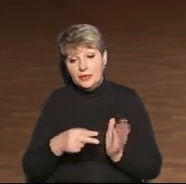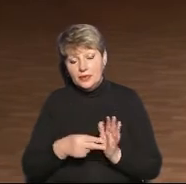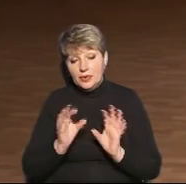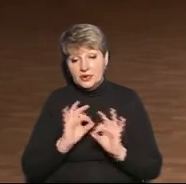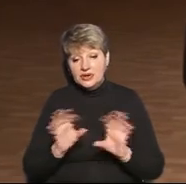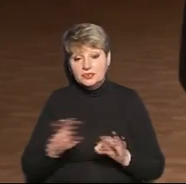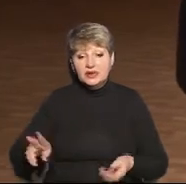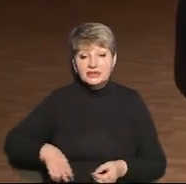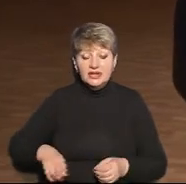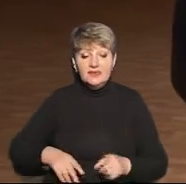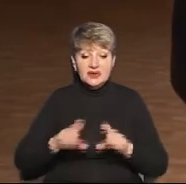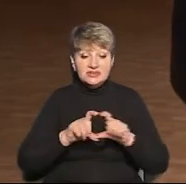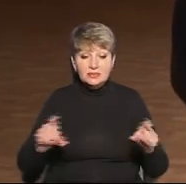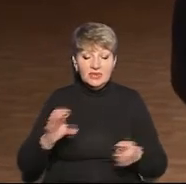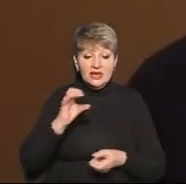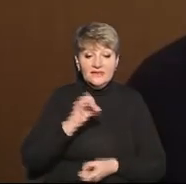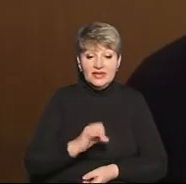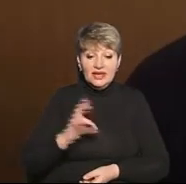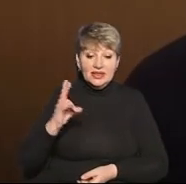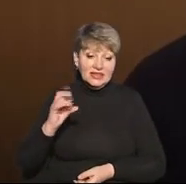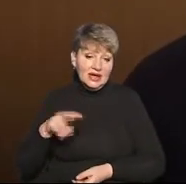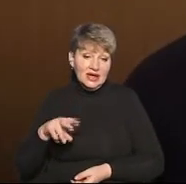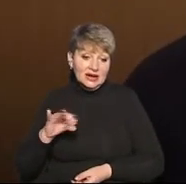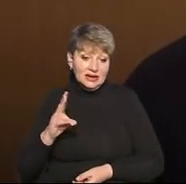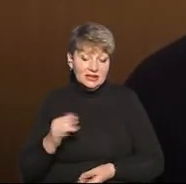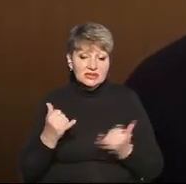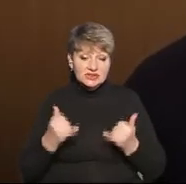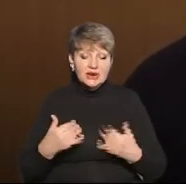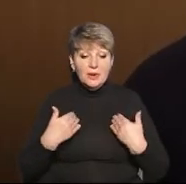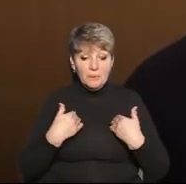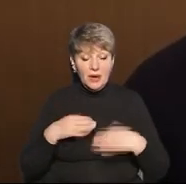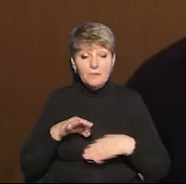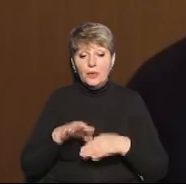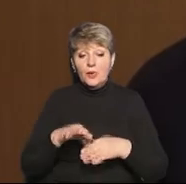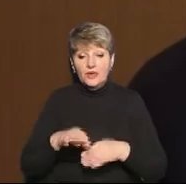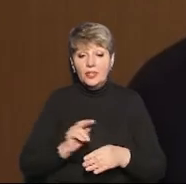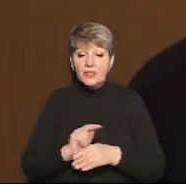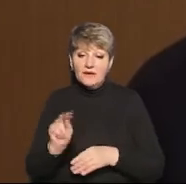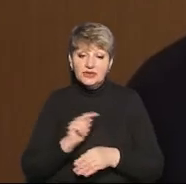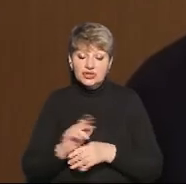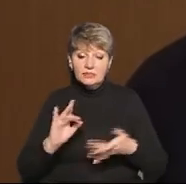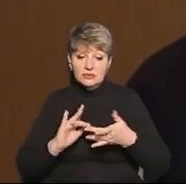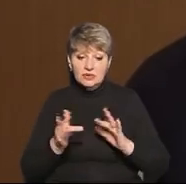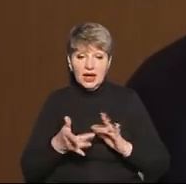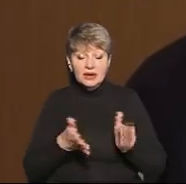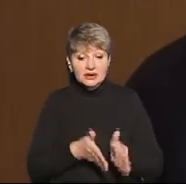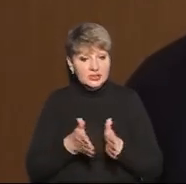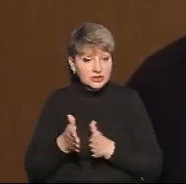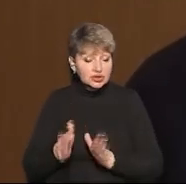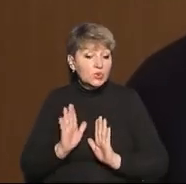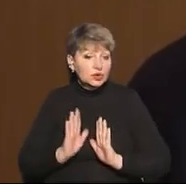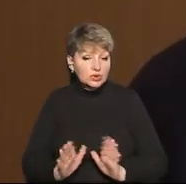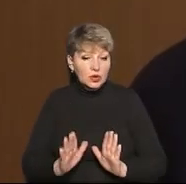розповідає директор закладу Євгеній Нелін. Зараз ми проводимо навчання в онлайн-режимі.